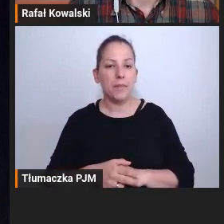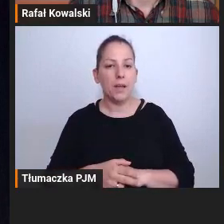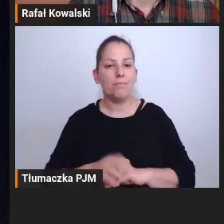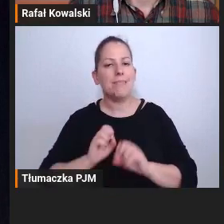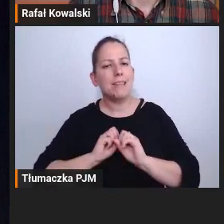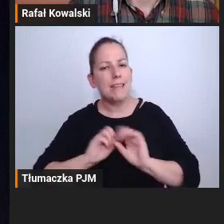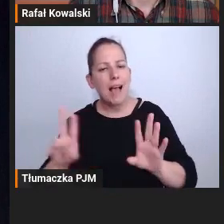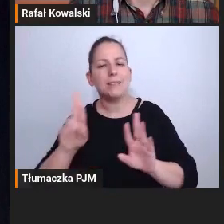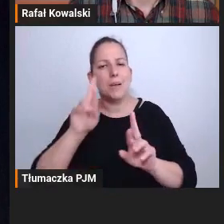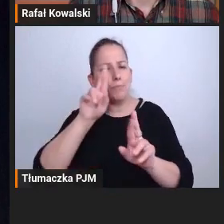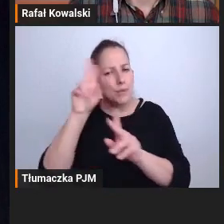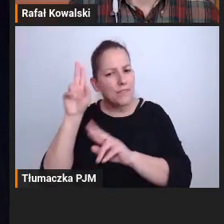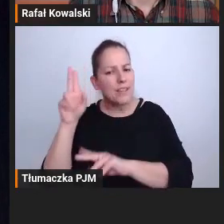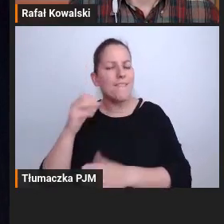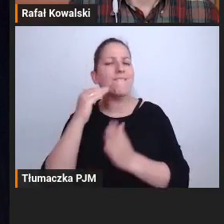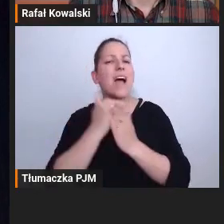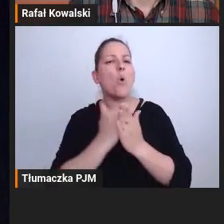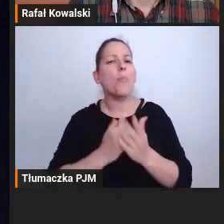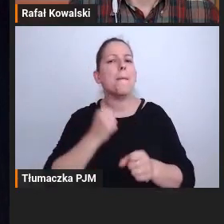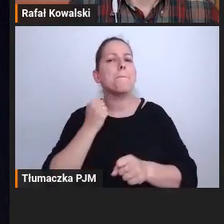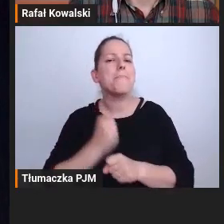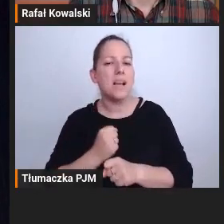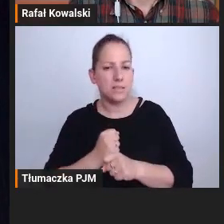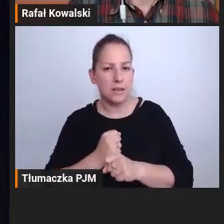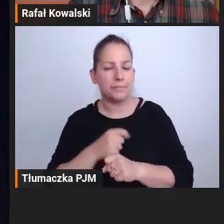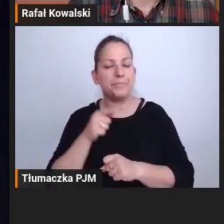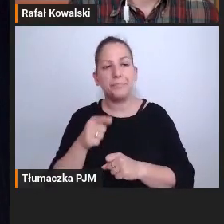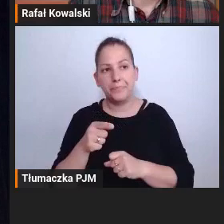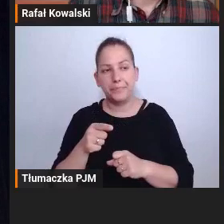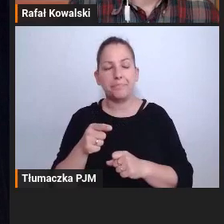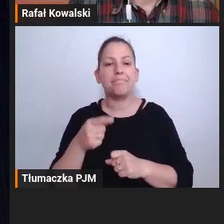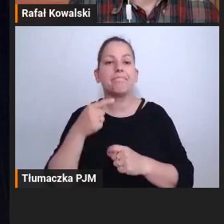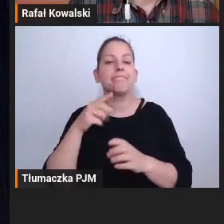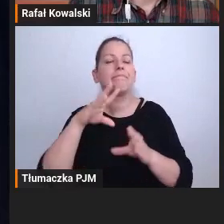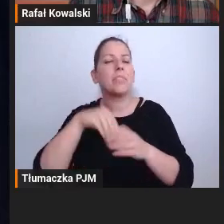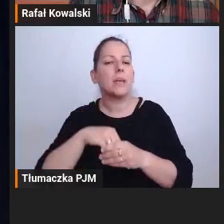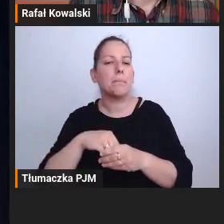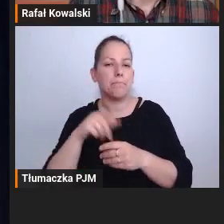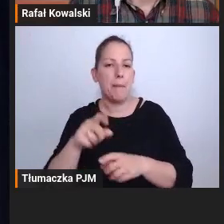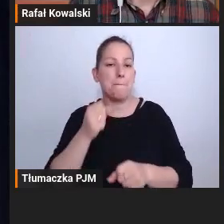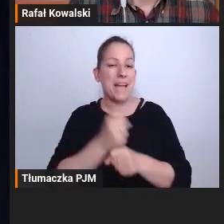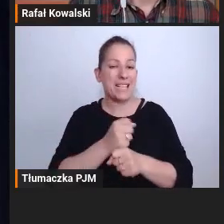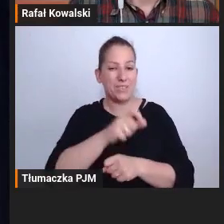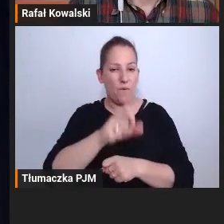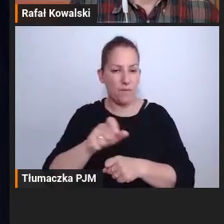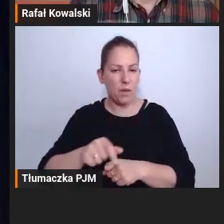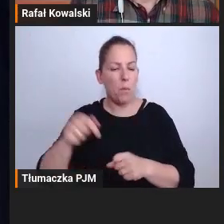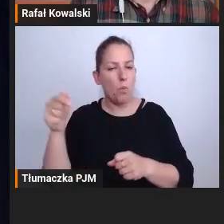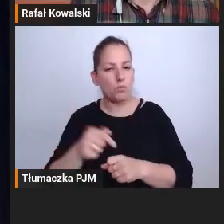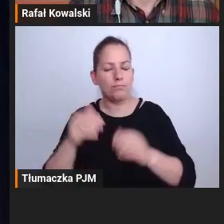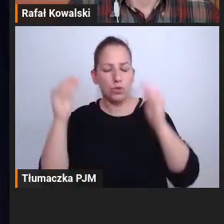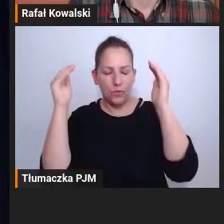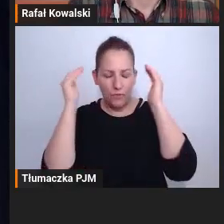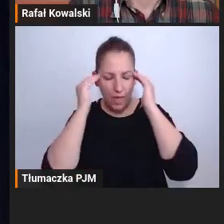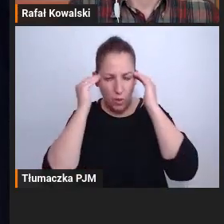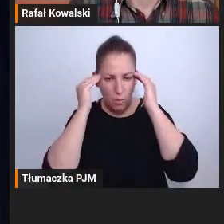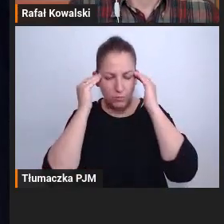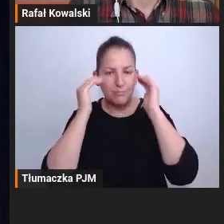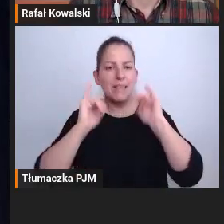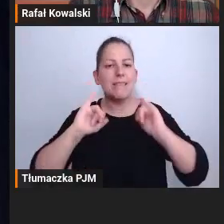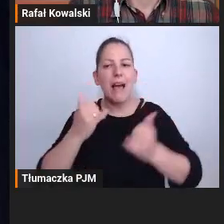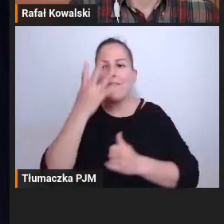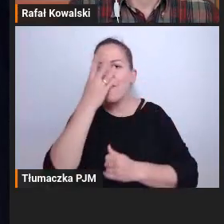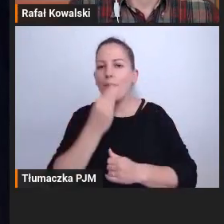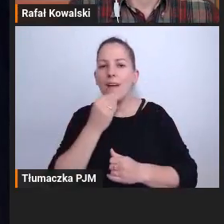i przewidywalnych warunkach pracy, znowu mówiła o tym, że pracownik powinien mieć świadomość co do tego, jak wygląda